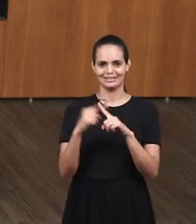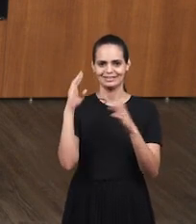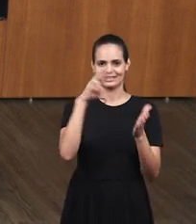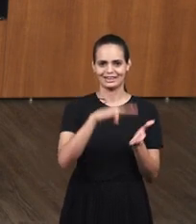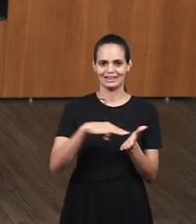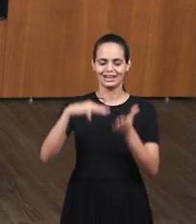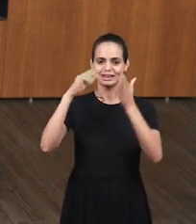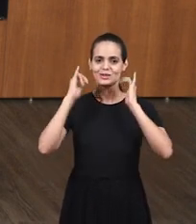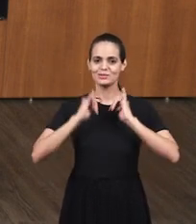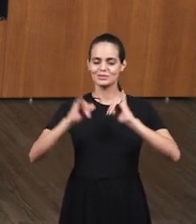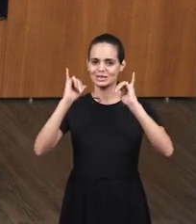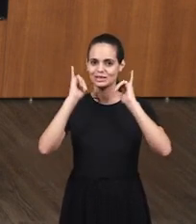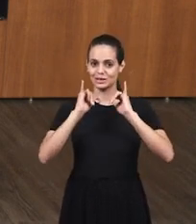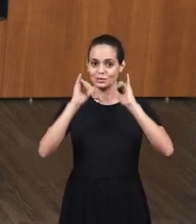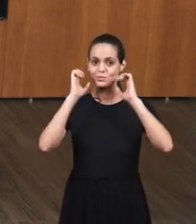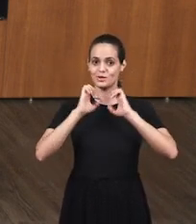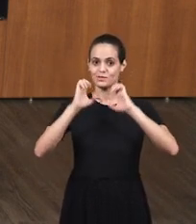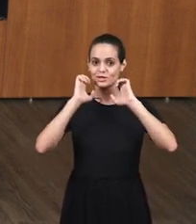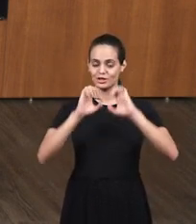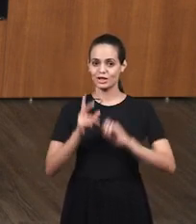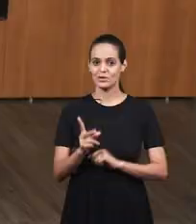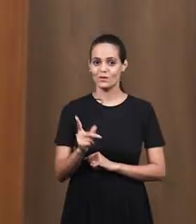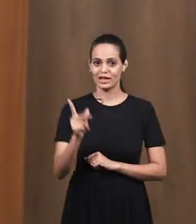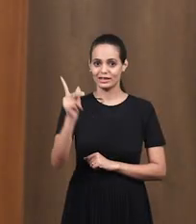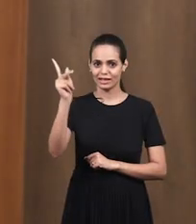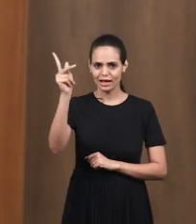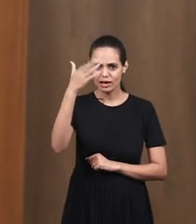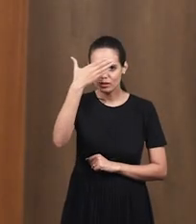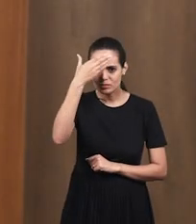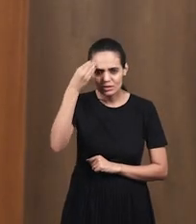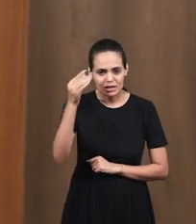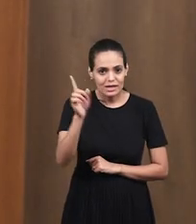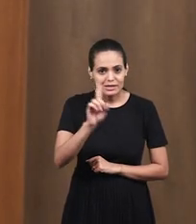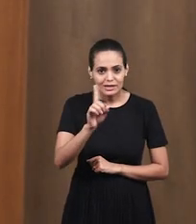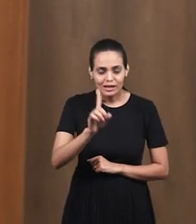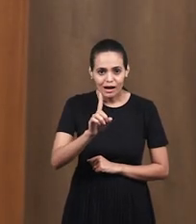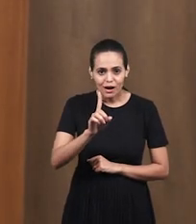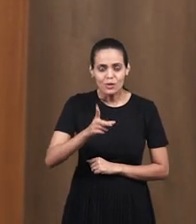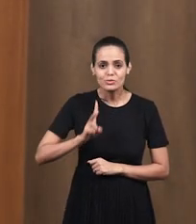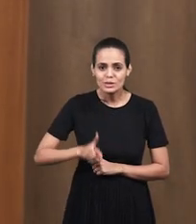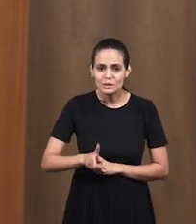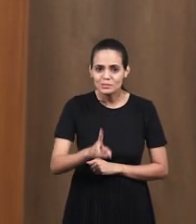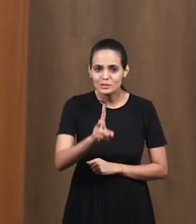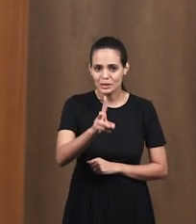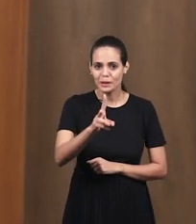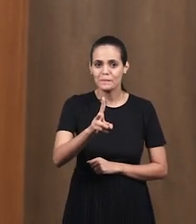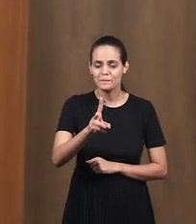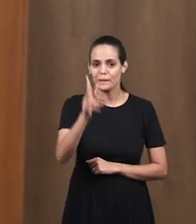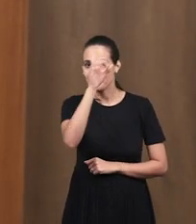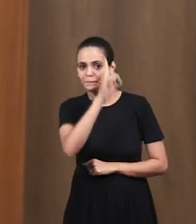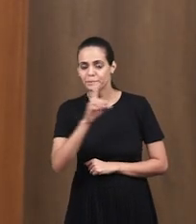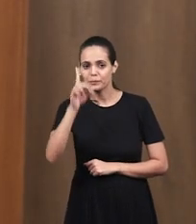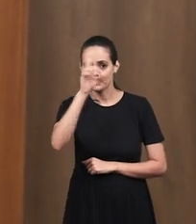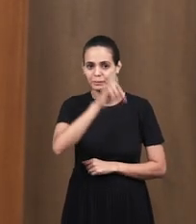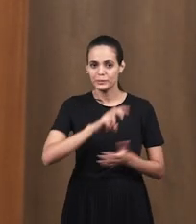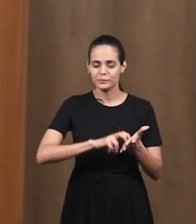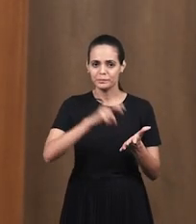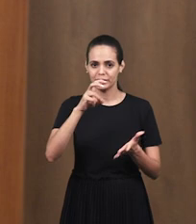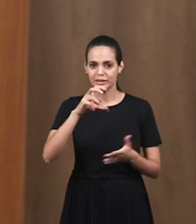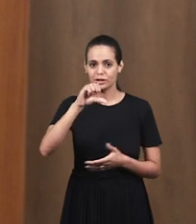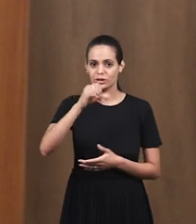la programmation de l'Église chrétienne Maranatha en annonçant l'Évangile éternel. Et n'oubliez pas, tous les dimanches, le matin